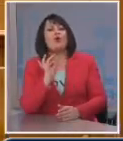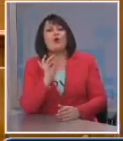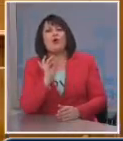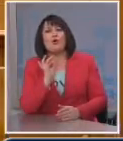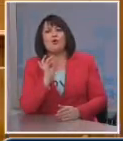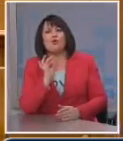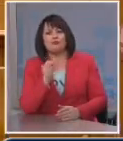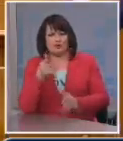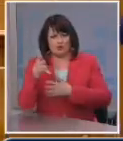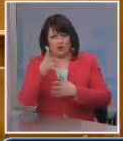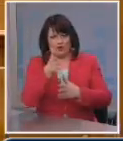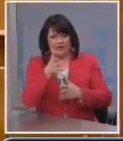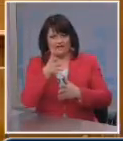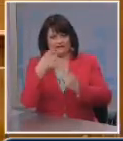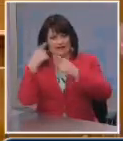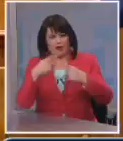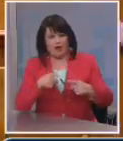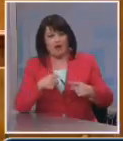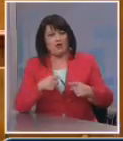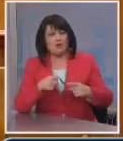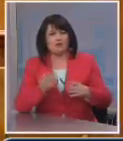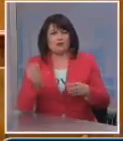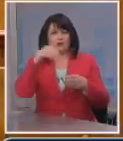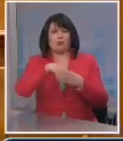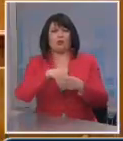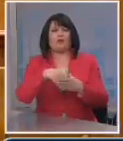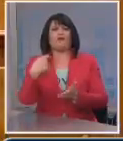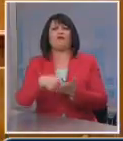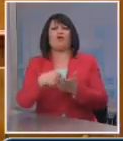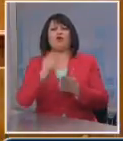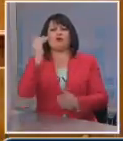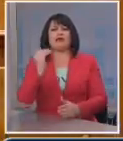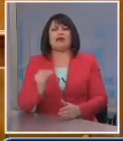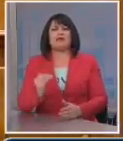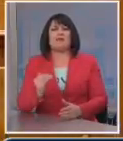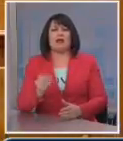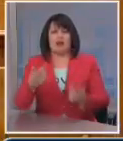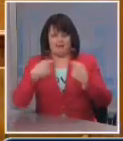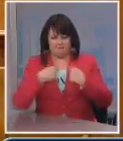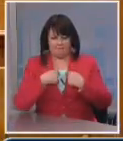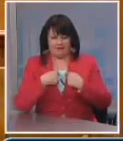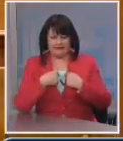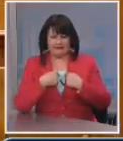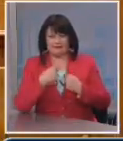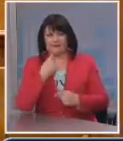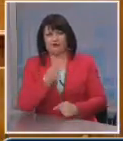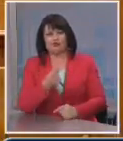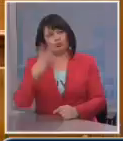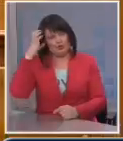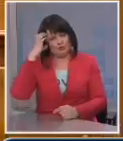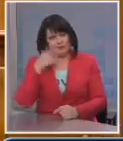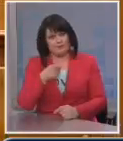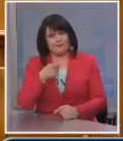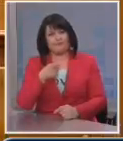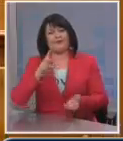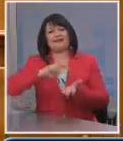μην κοροϊδευόμαστε, γιατί την έχετε ξεχωριστά, αφού την ενσωματώνετε ουσιαστικά στη φορολογική κλίμακα. Εμείς, για να σας θυμίσω, κύριε Τσίπρα, την εισφορά